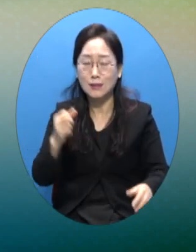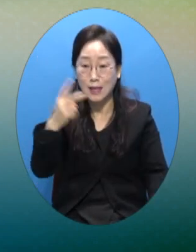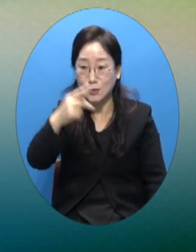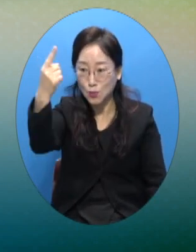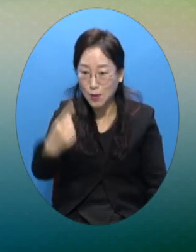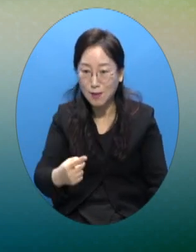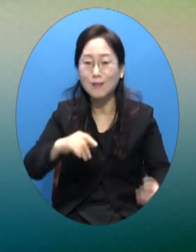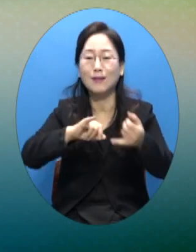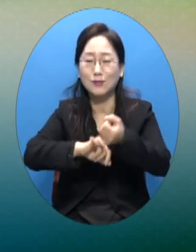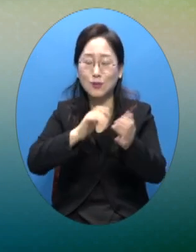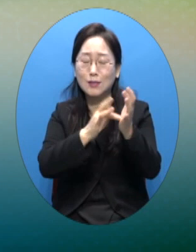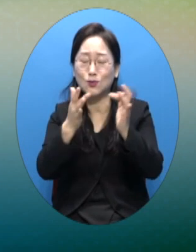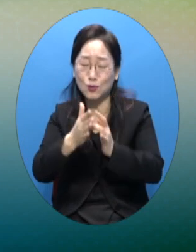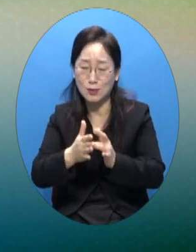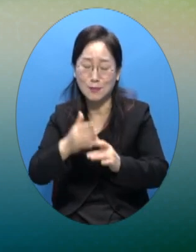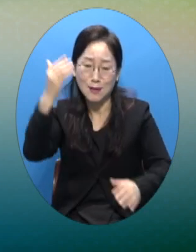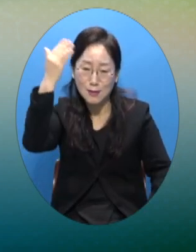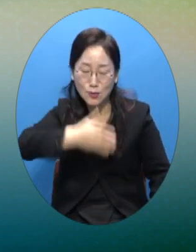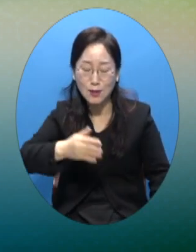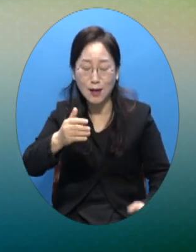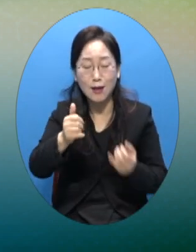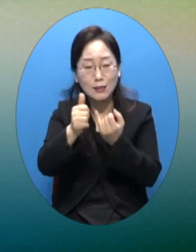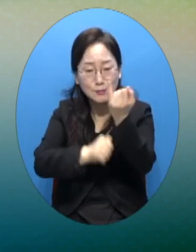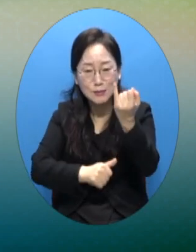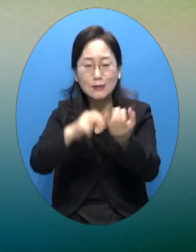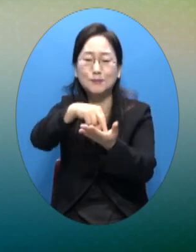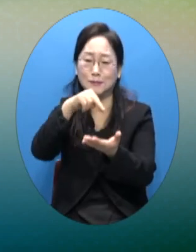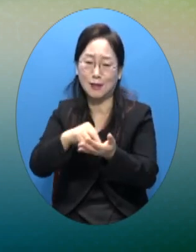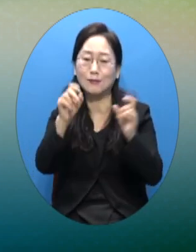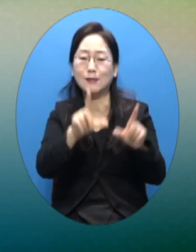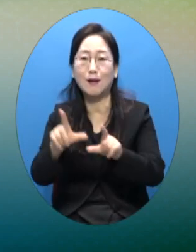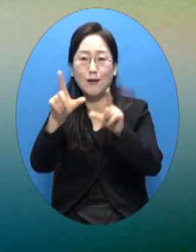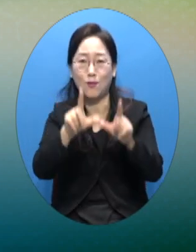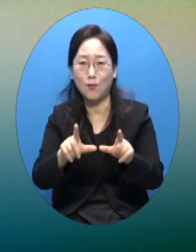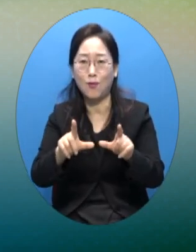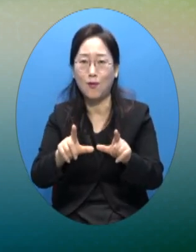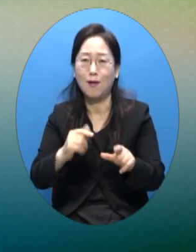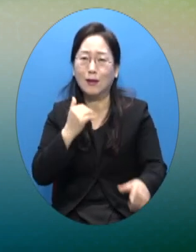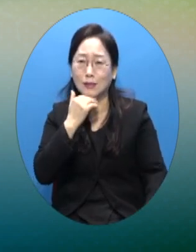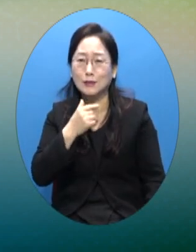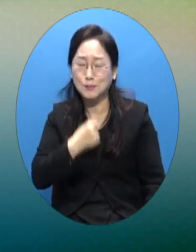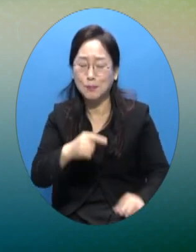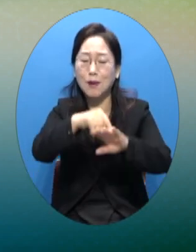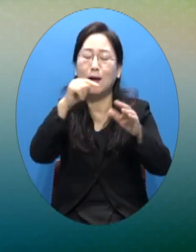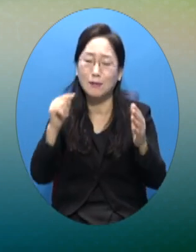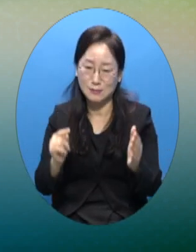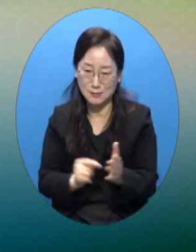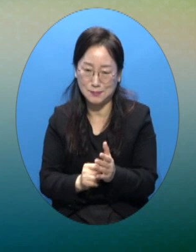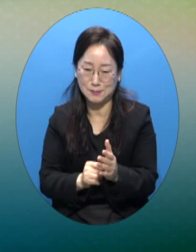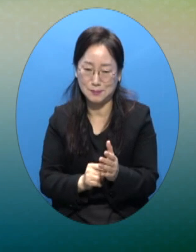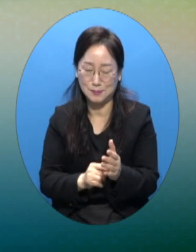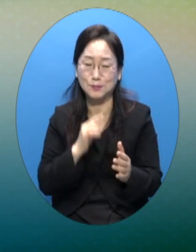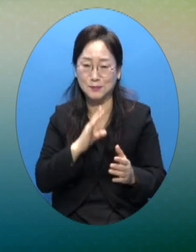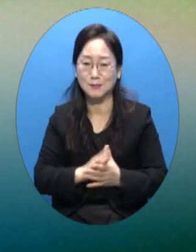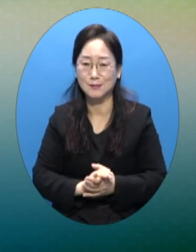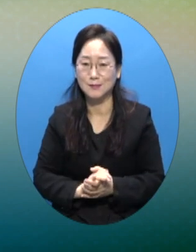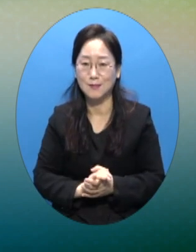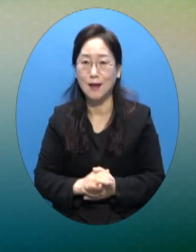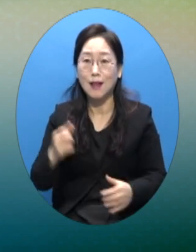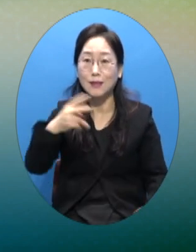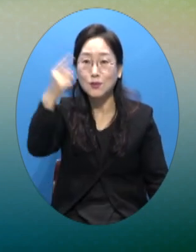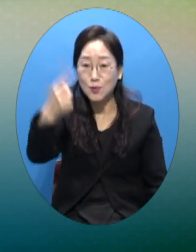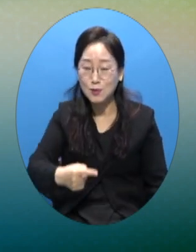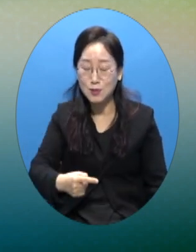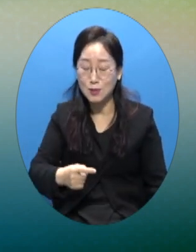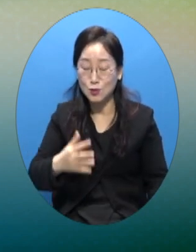오노라 약속하신 예수님의 정결한 심 살며 기다리고 싶은 마음이 내 마음에 전부가 버렸다 다시 오실